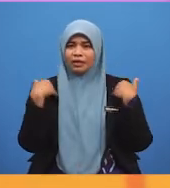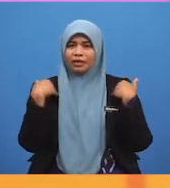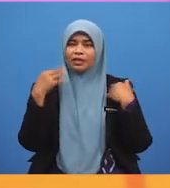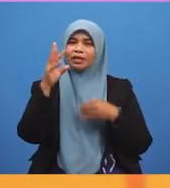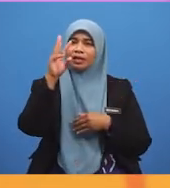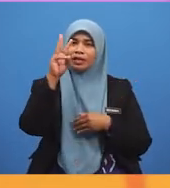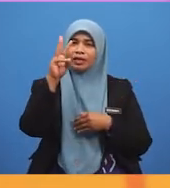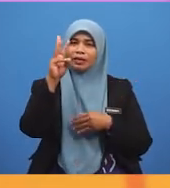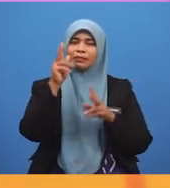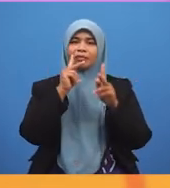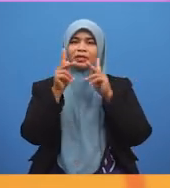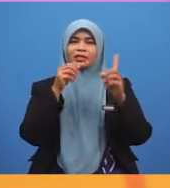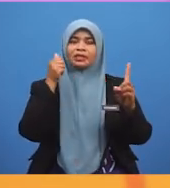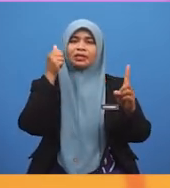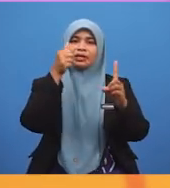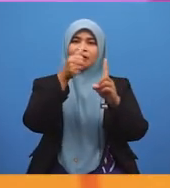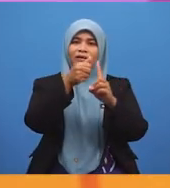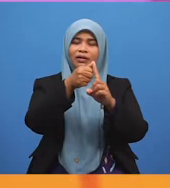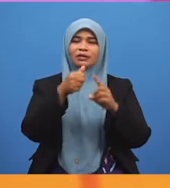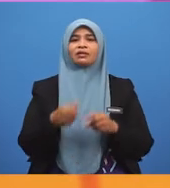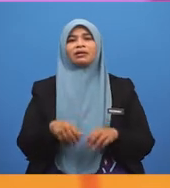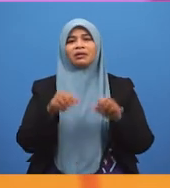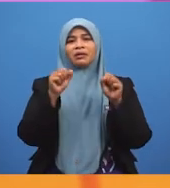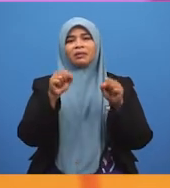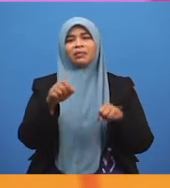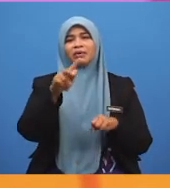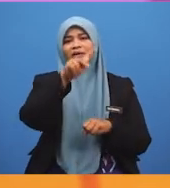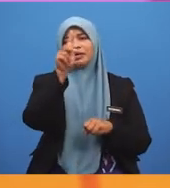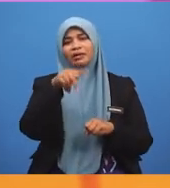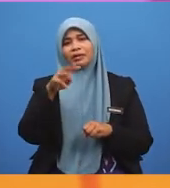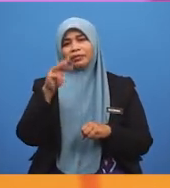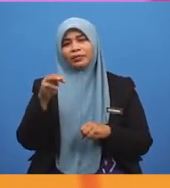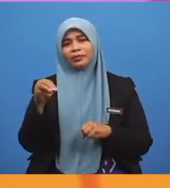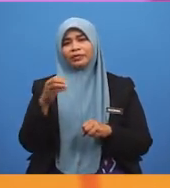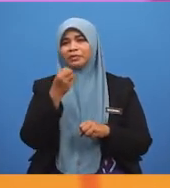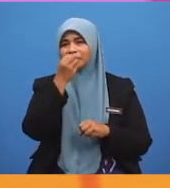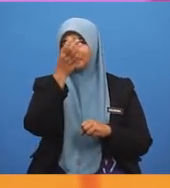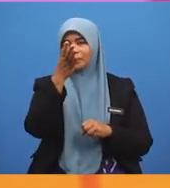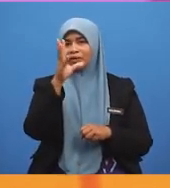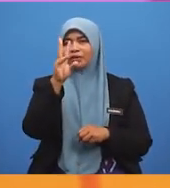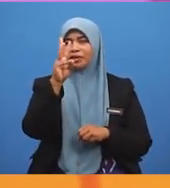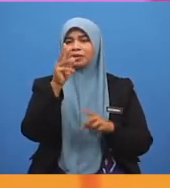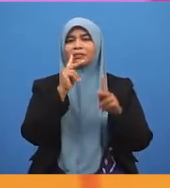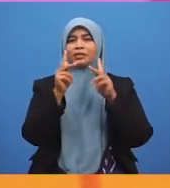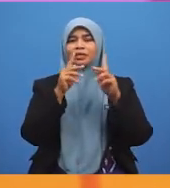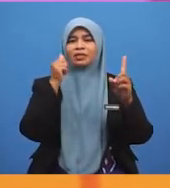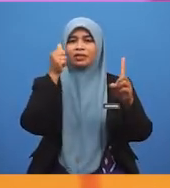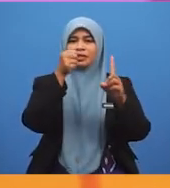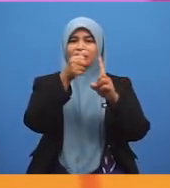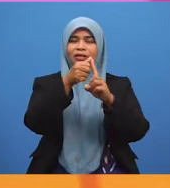terdapat 6 kata arah. Bolehkah murid-murid sebutkan 6 kata arah